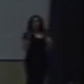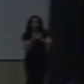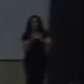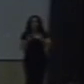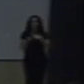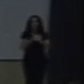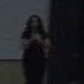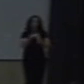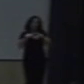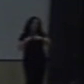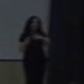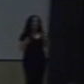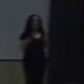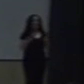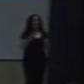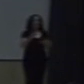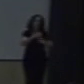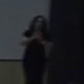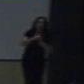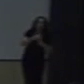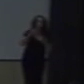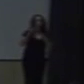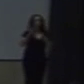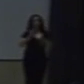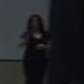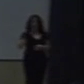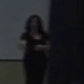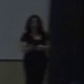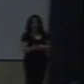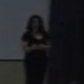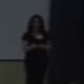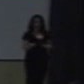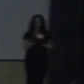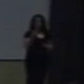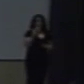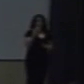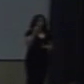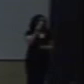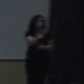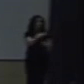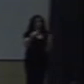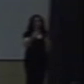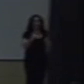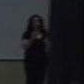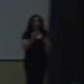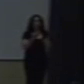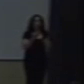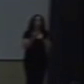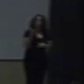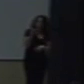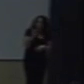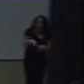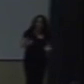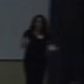dir-ho, però s'ha fet molts programes basats en anònims, amb una mirada doncs, molt, molt bona i molt tal, però